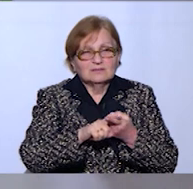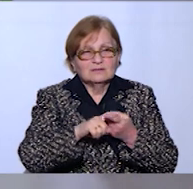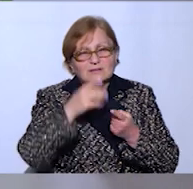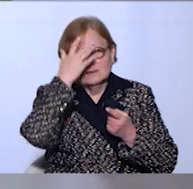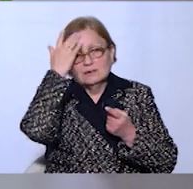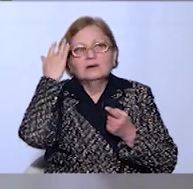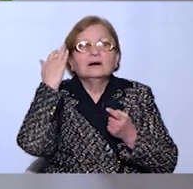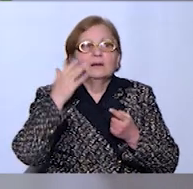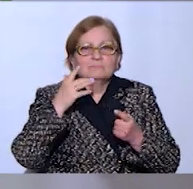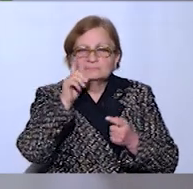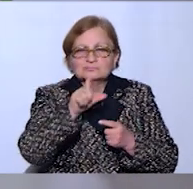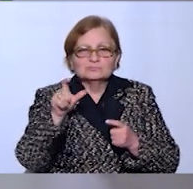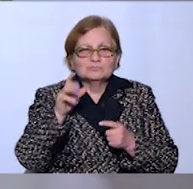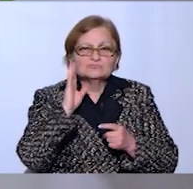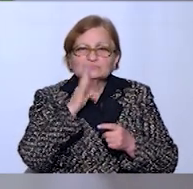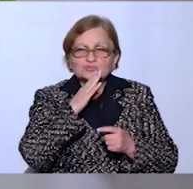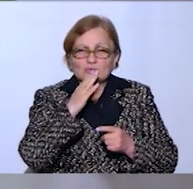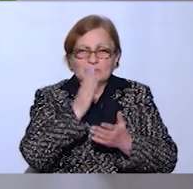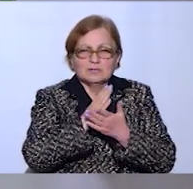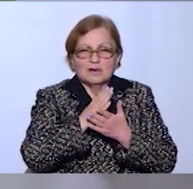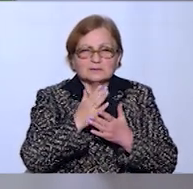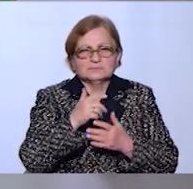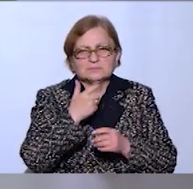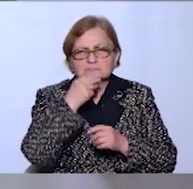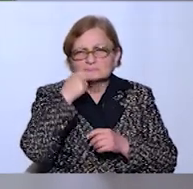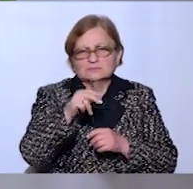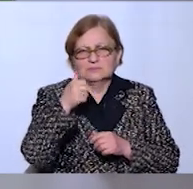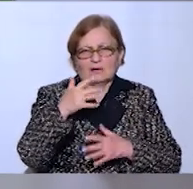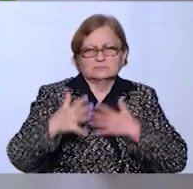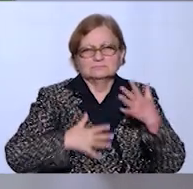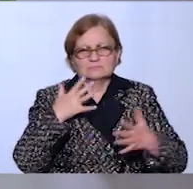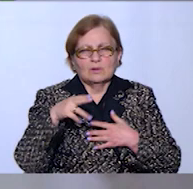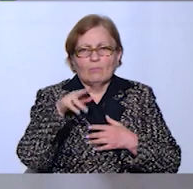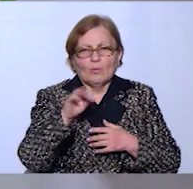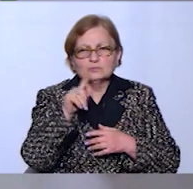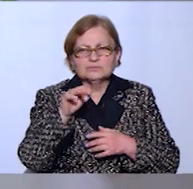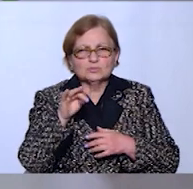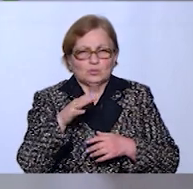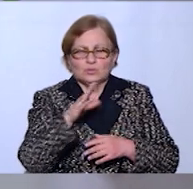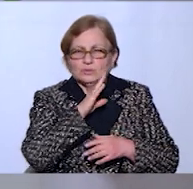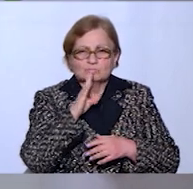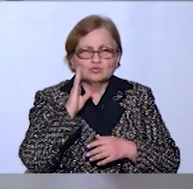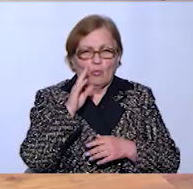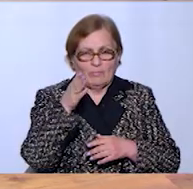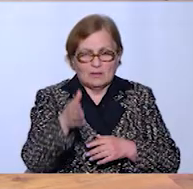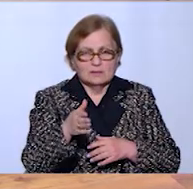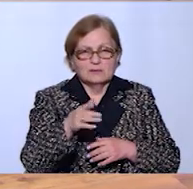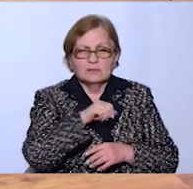ამ ფრაზის გაგებისას, შეიძლება იყოს ის, რომ მშობელი, რომელიც არის მუდმივად კარგ ხასიათზე,